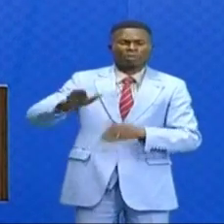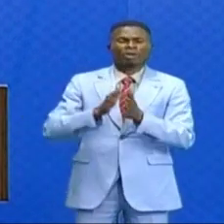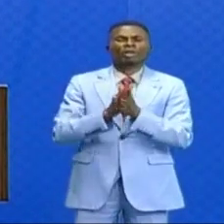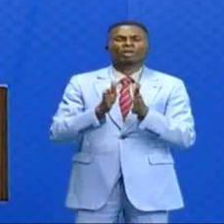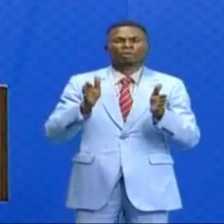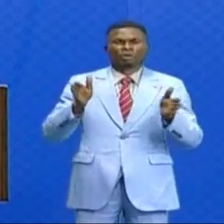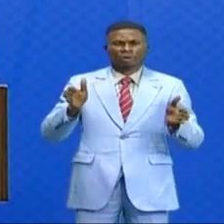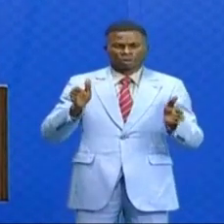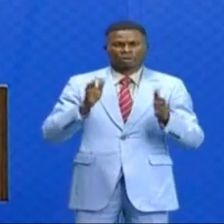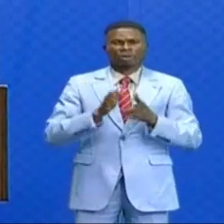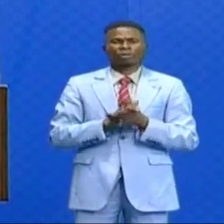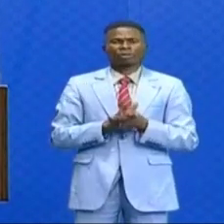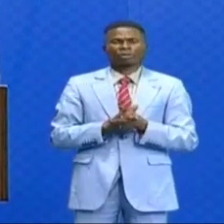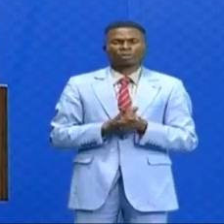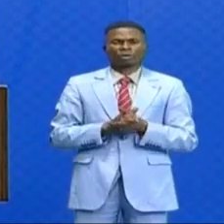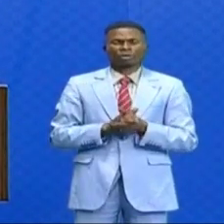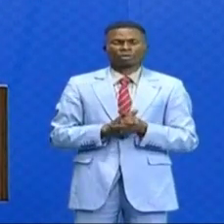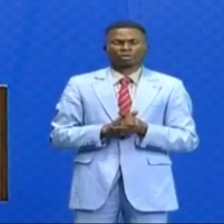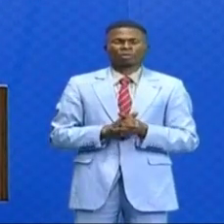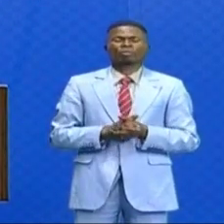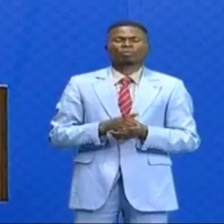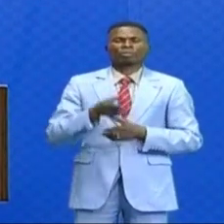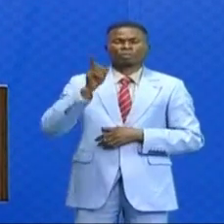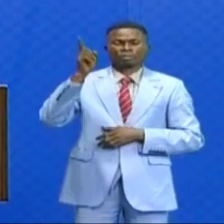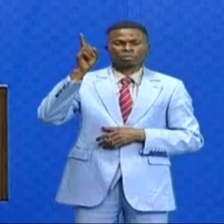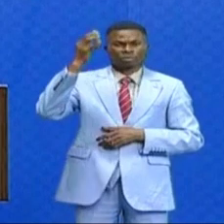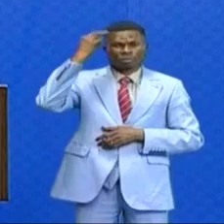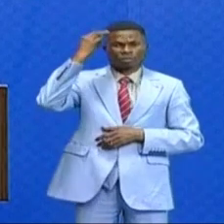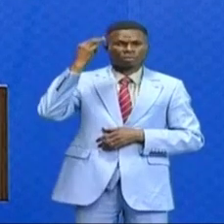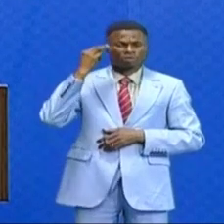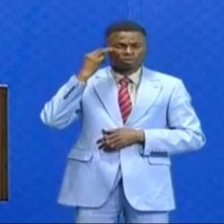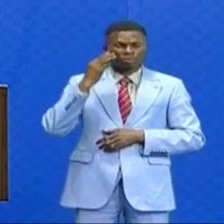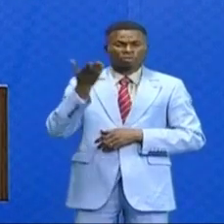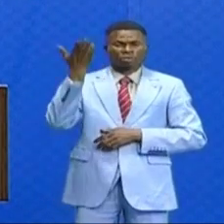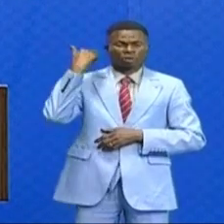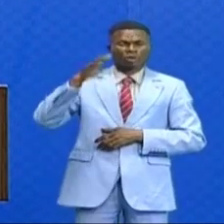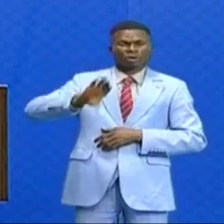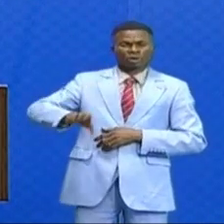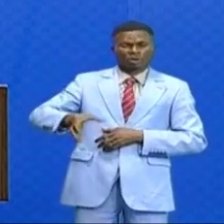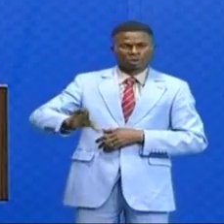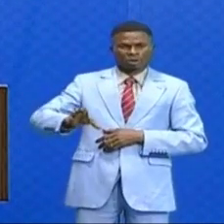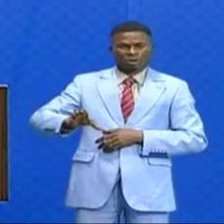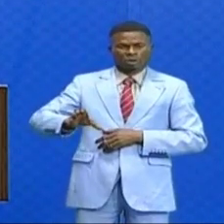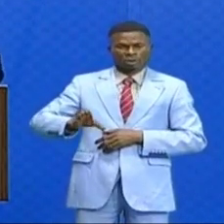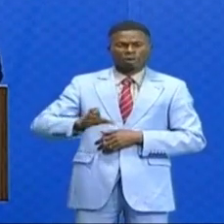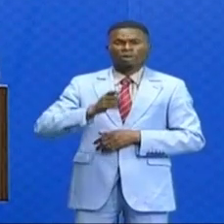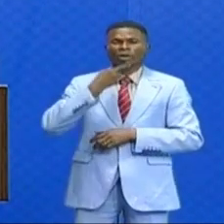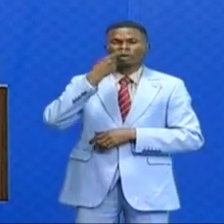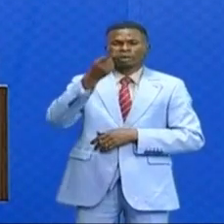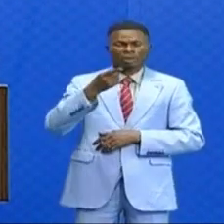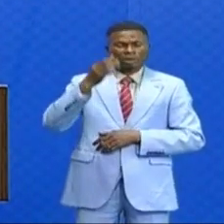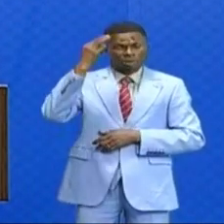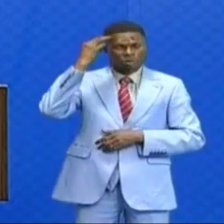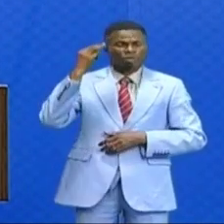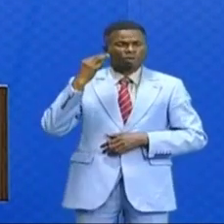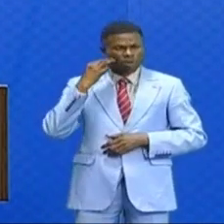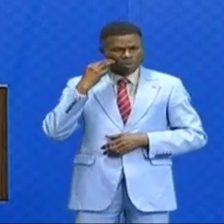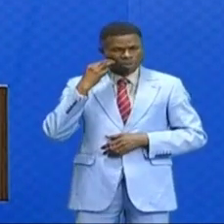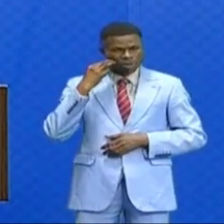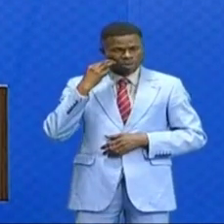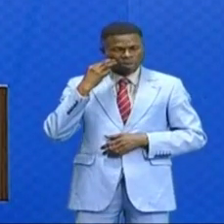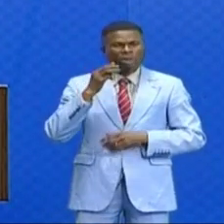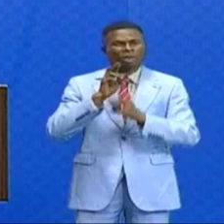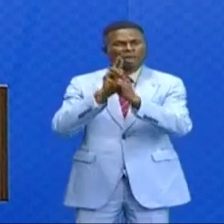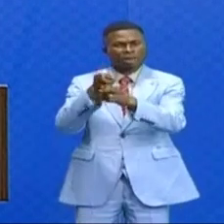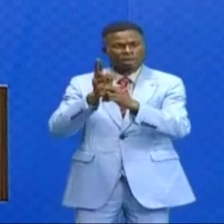national. Prenant la parole, le ministre des Hydrocarbures a fait part au Conseil de l'état des